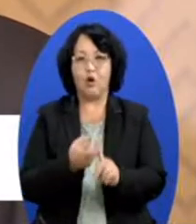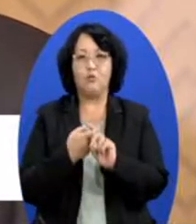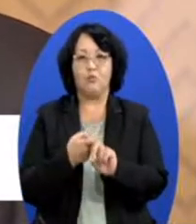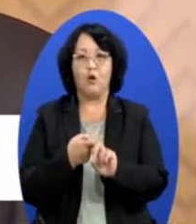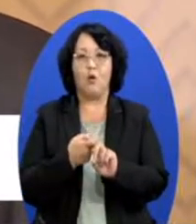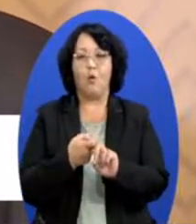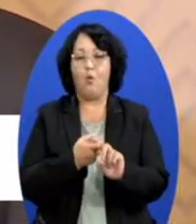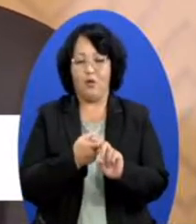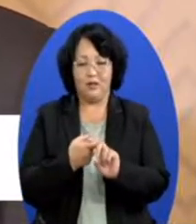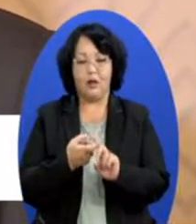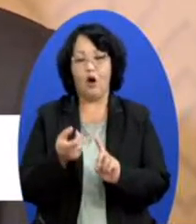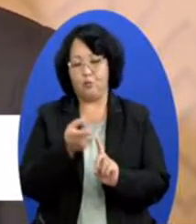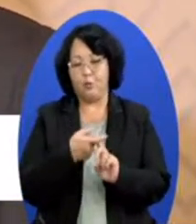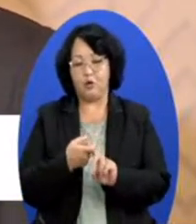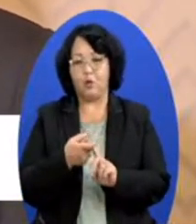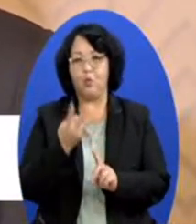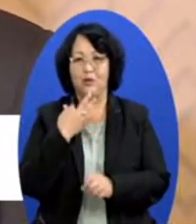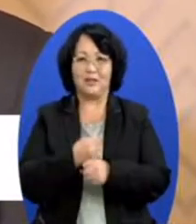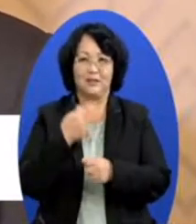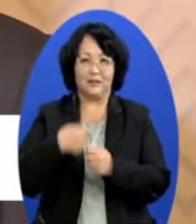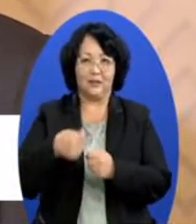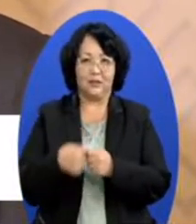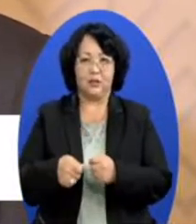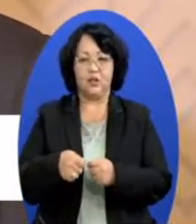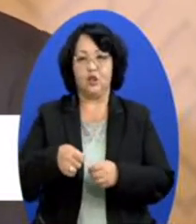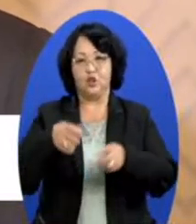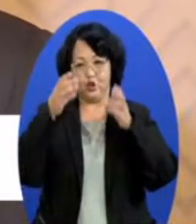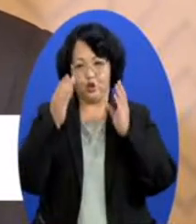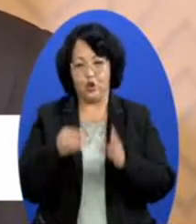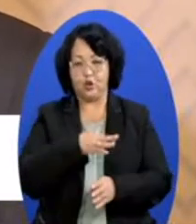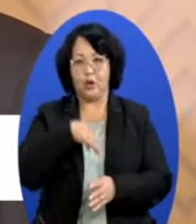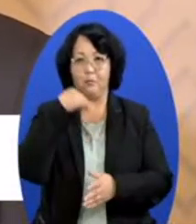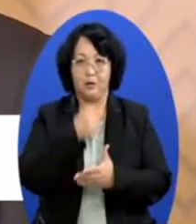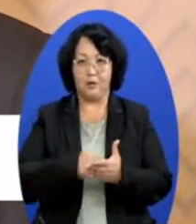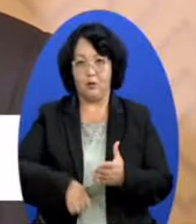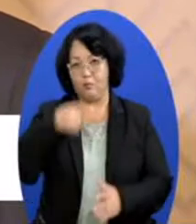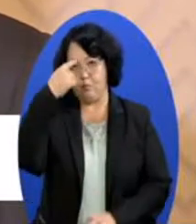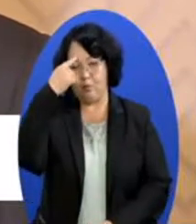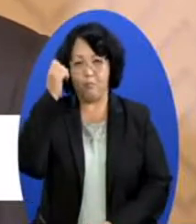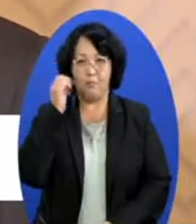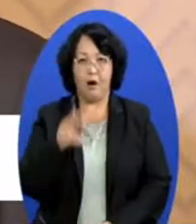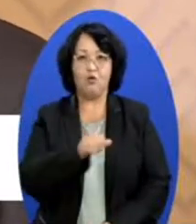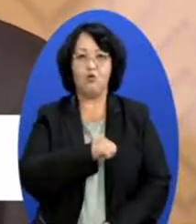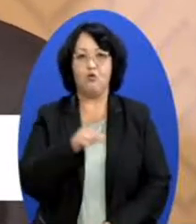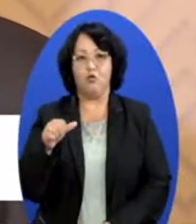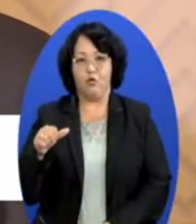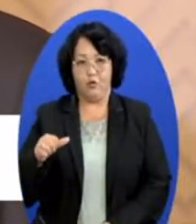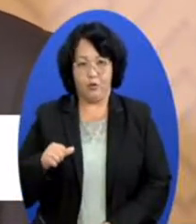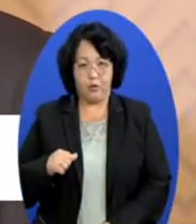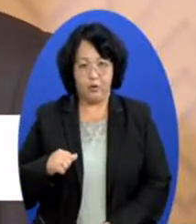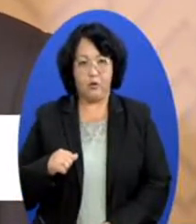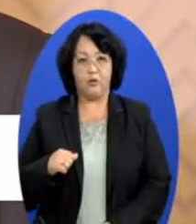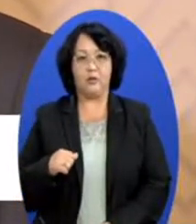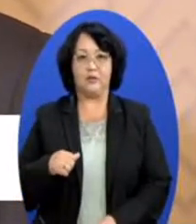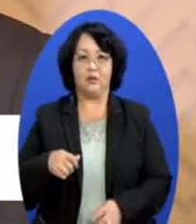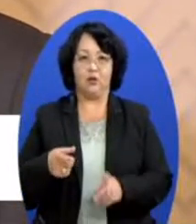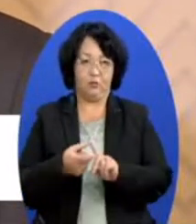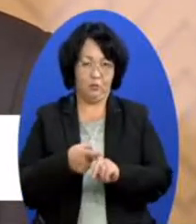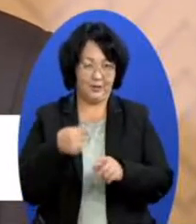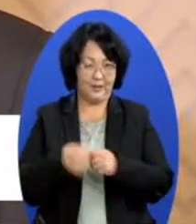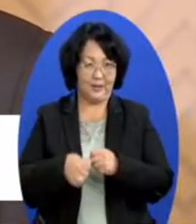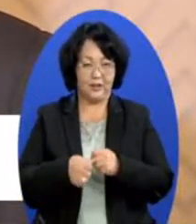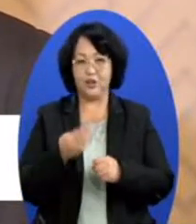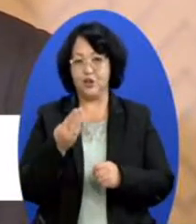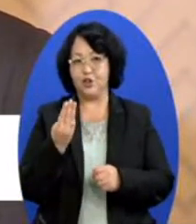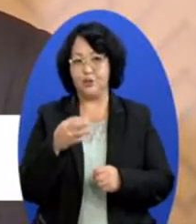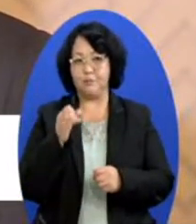үйл ажиллагааны зардал дээр болохоор энэ тогтоол батлагдангууд Монгол банк өөрийнхөө хамааралд байгаа зардал